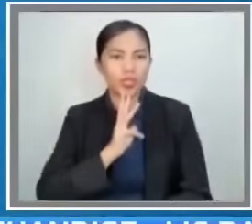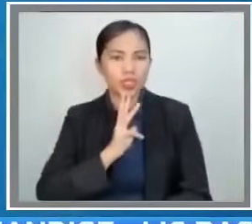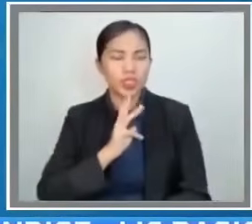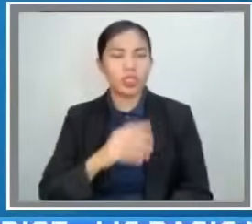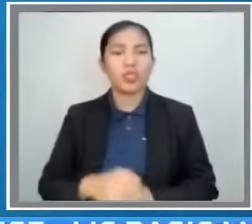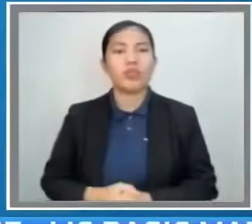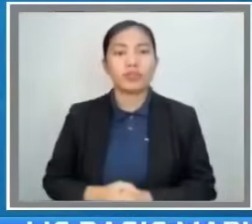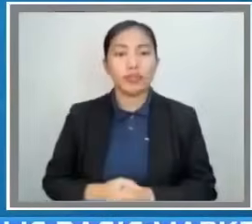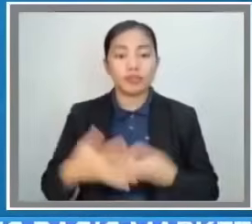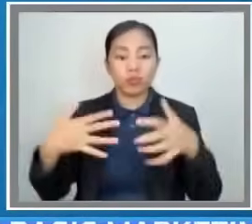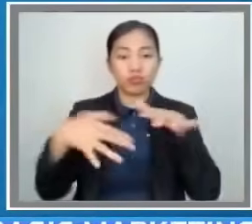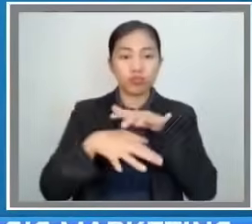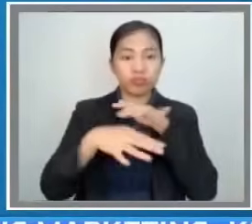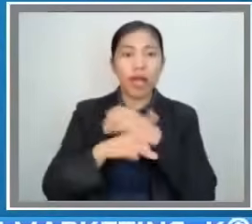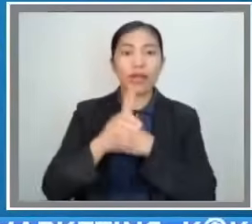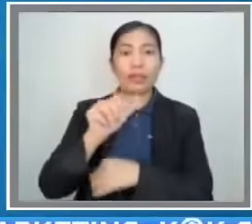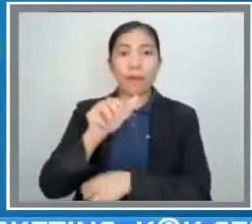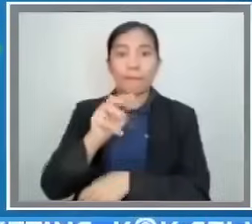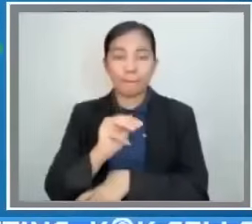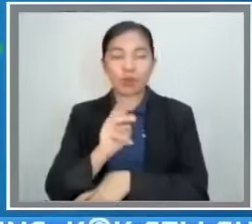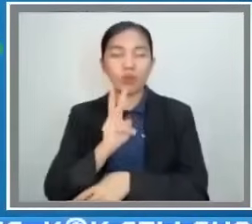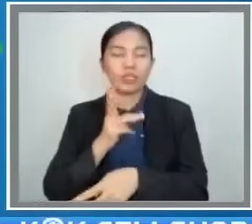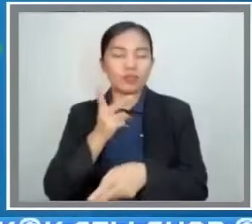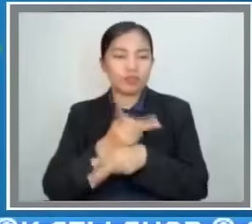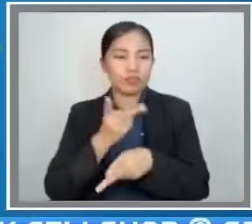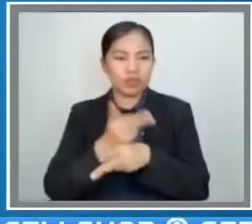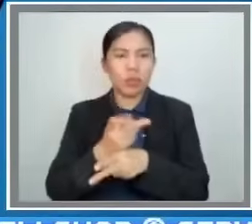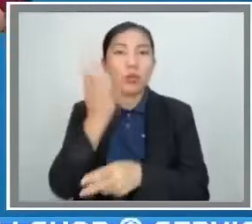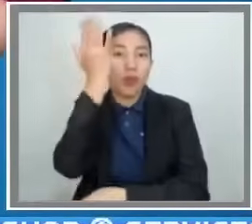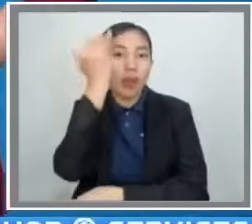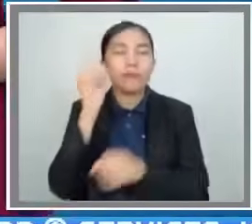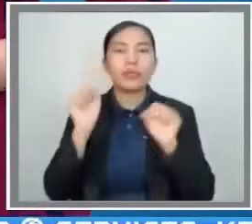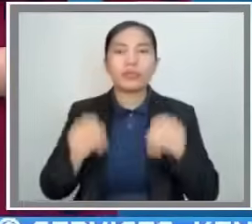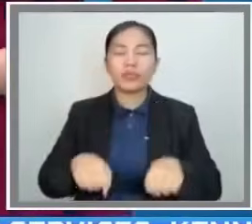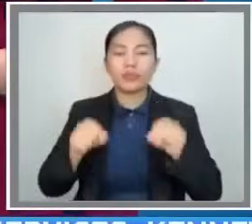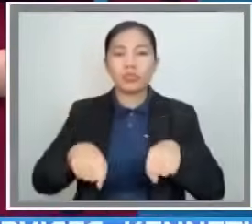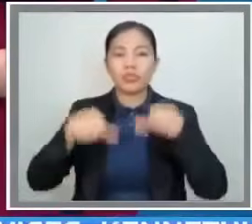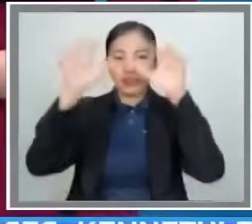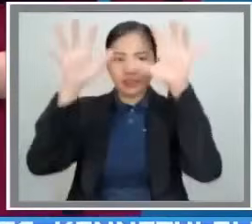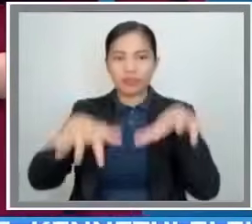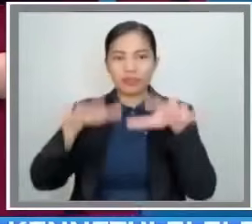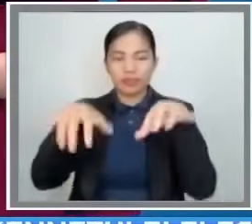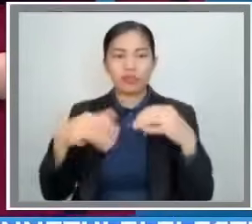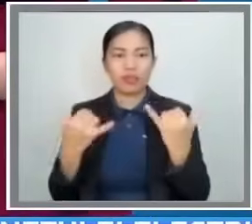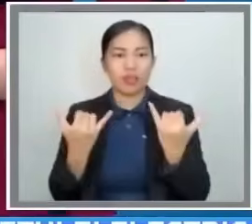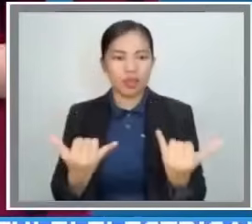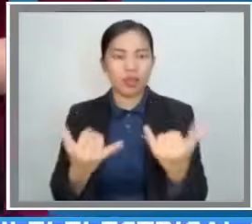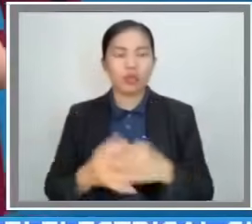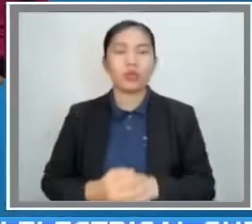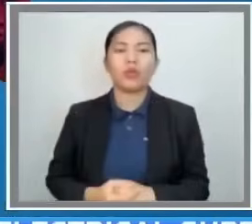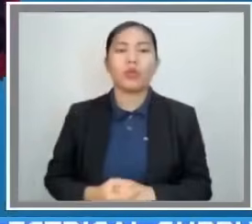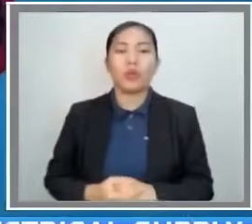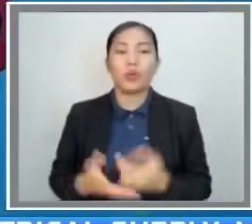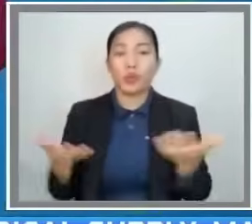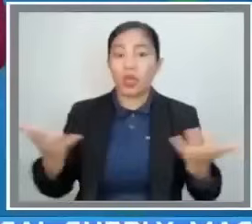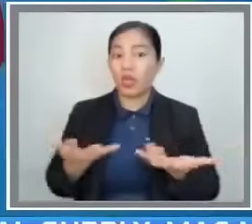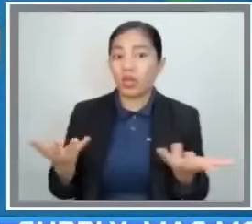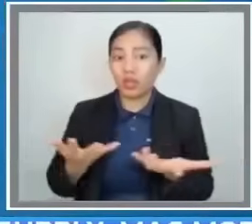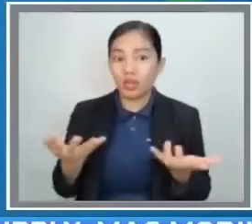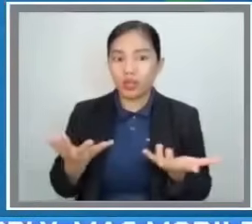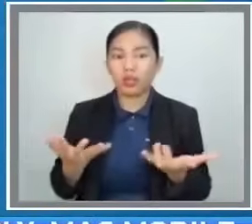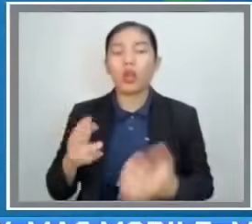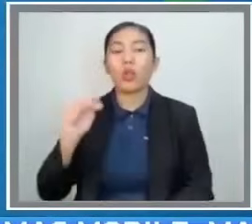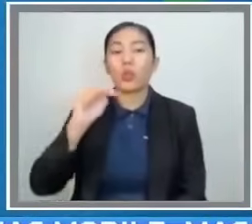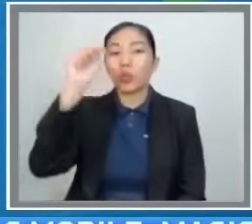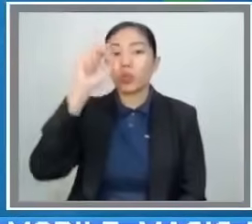sa posibilidad ng ulan ngayong araw. Base sa rainfall forecast ng Metro Weather, uulanin ang halos buong Northern Luzon sa mga